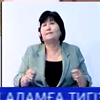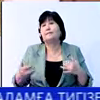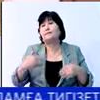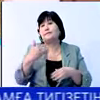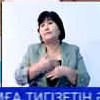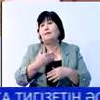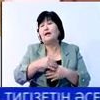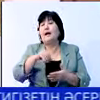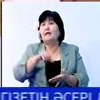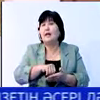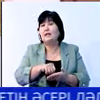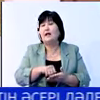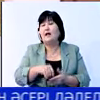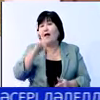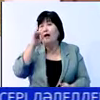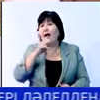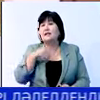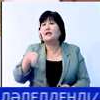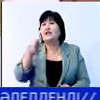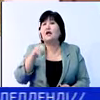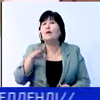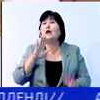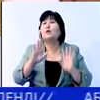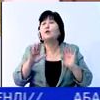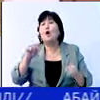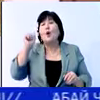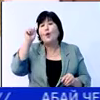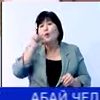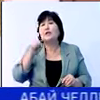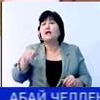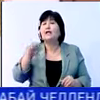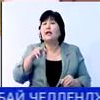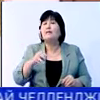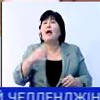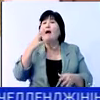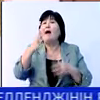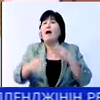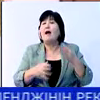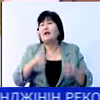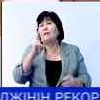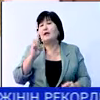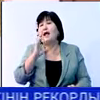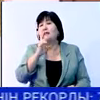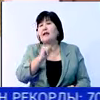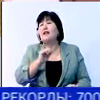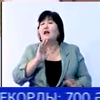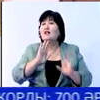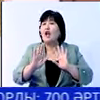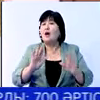Театрымыз сахнасында қазақ драматургиясынан, өзбек драматургиясынан және әлем классикалық драматургиясынан